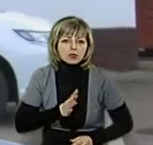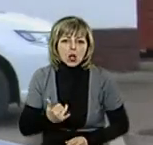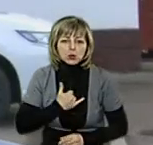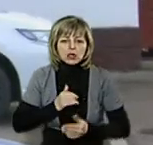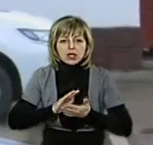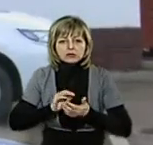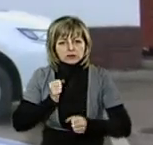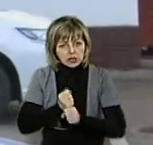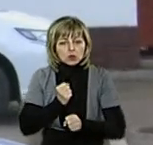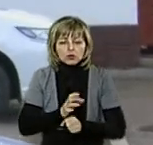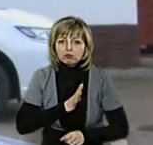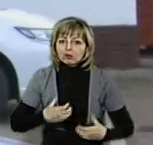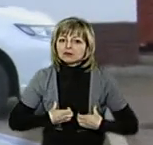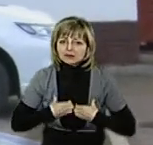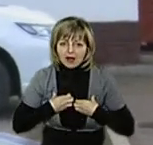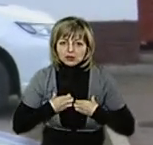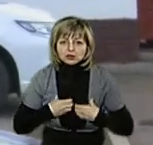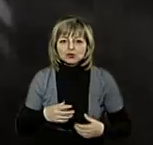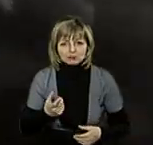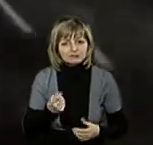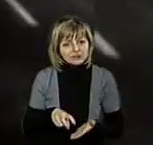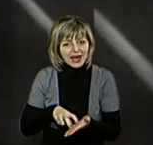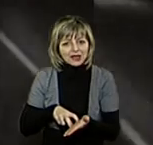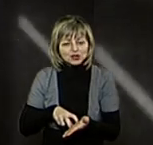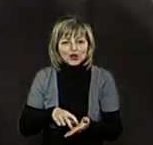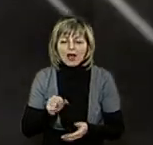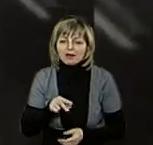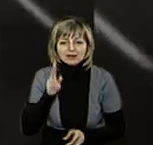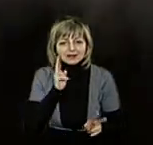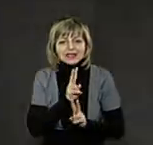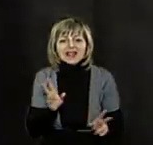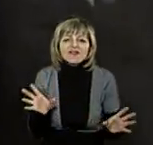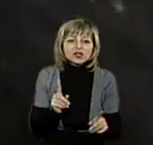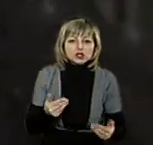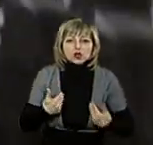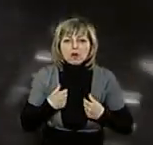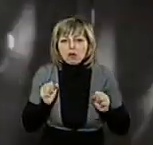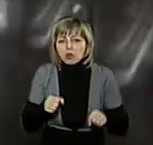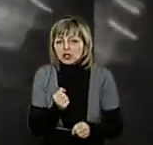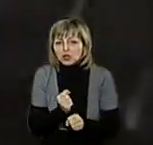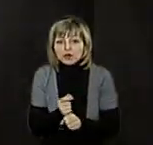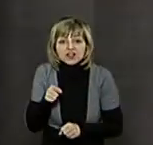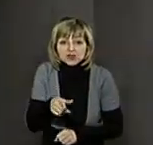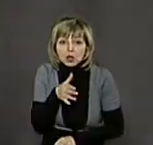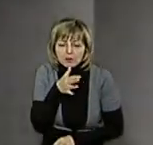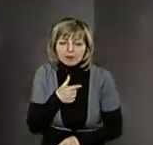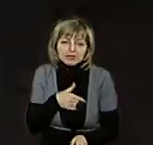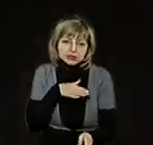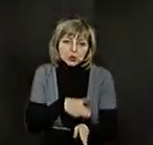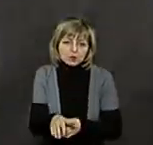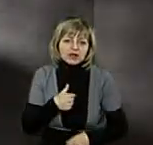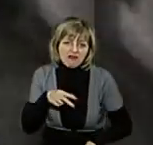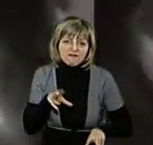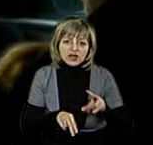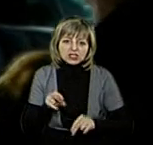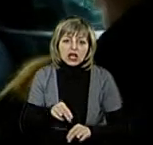роботі. Було страшно, було лячно, але, не знаю, все, що ми могли робити в той момент, ми зробили, я так